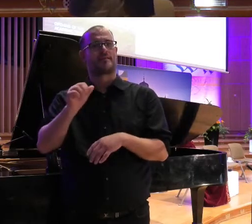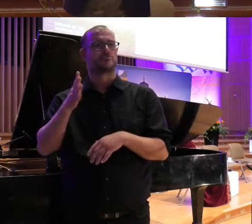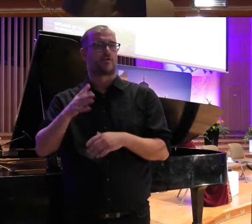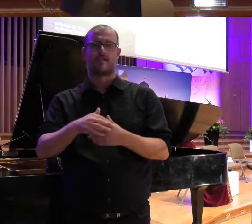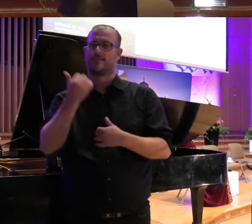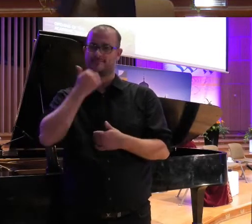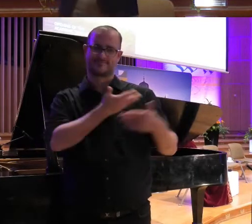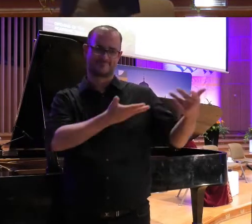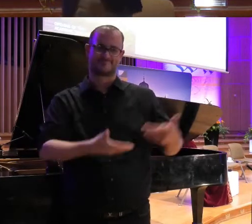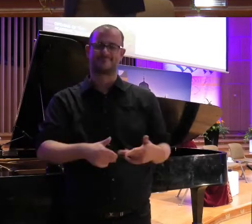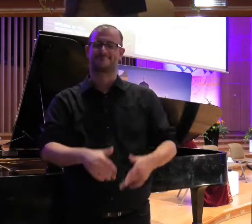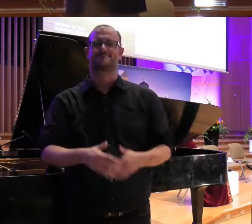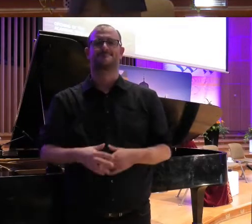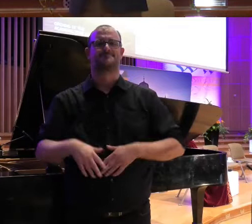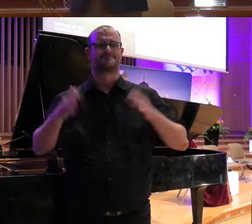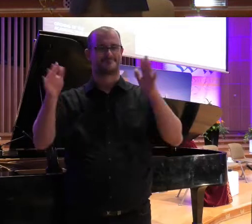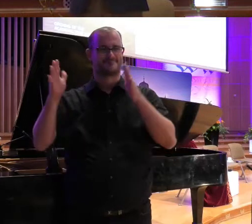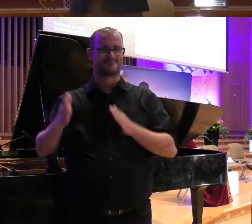bitten.